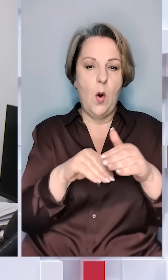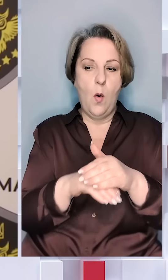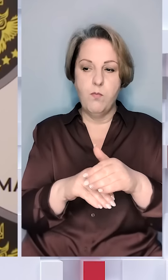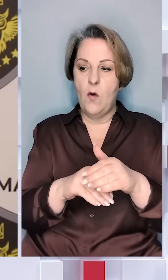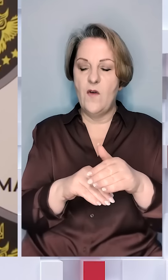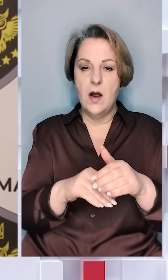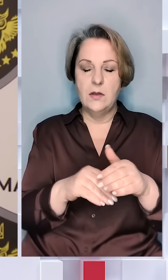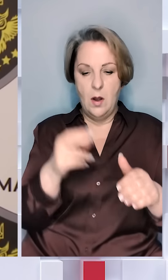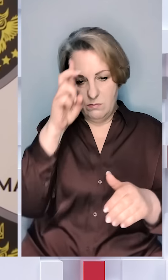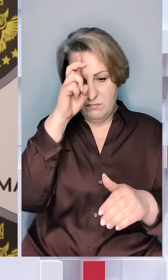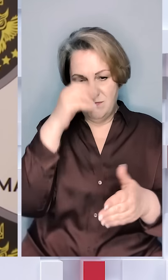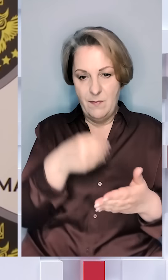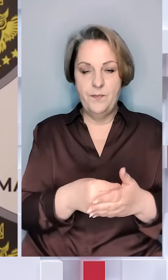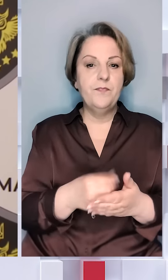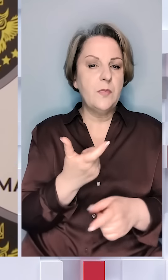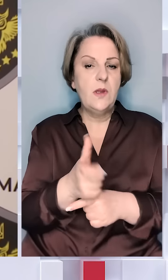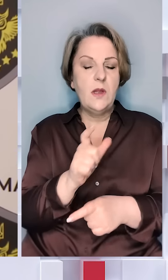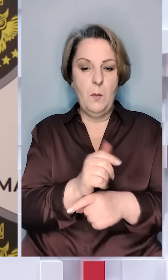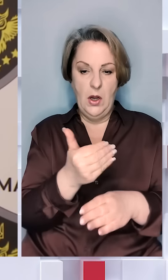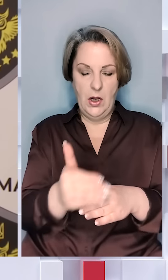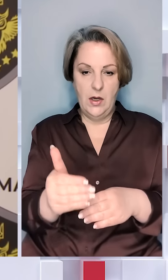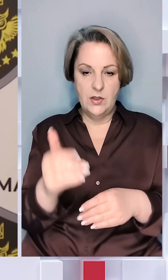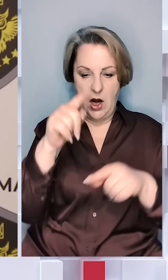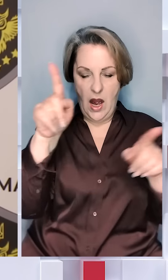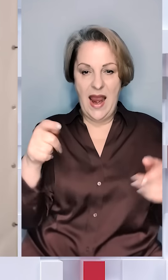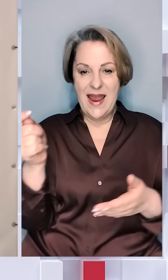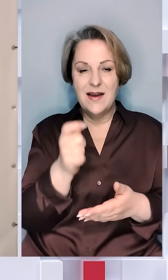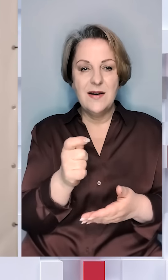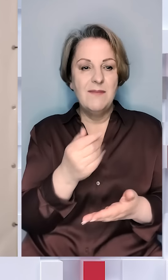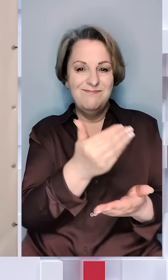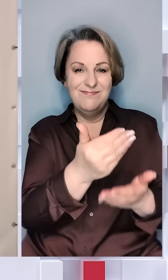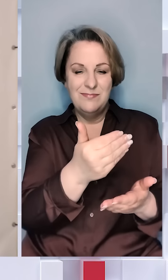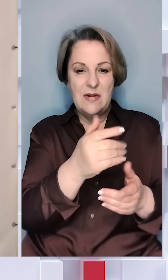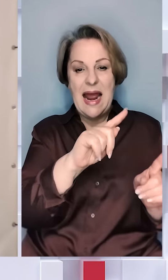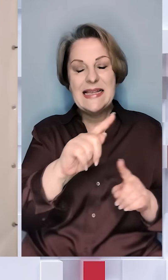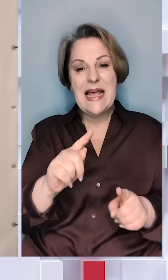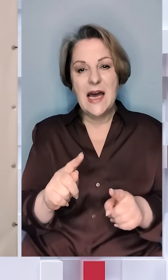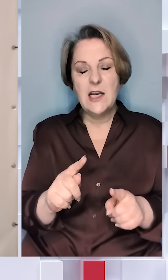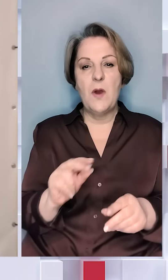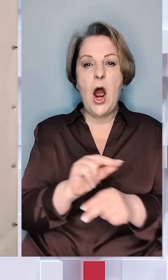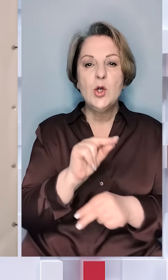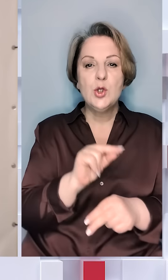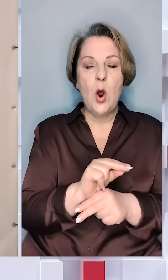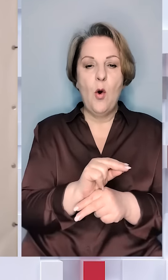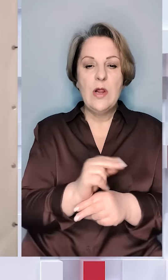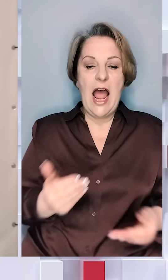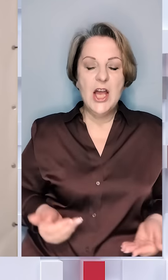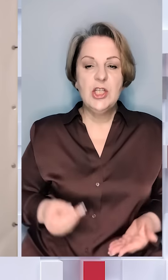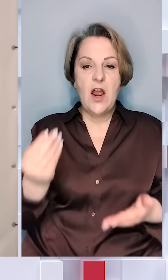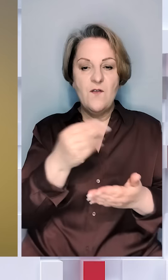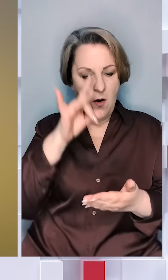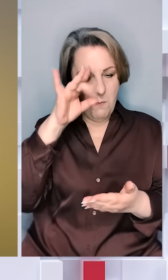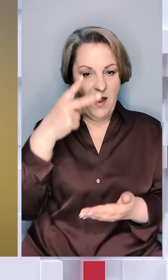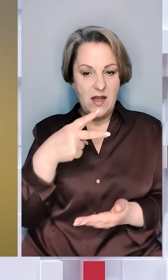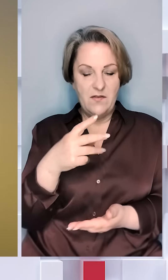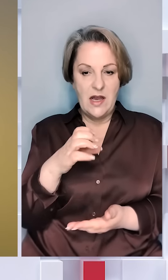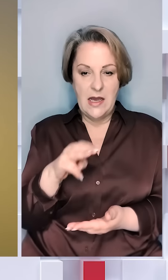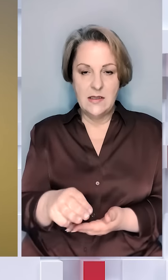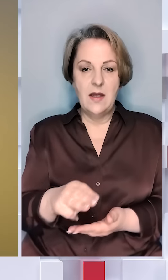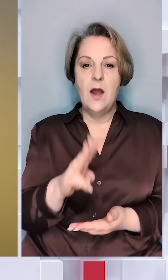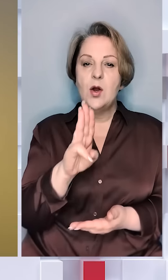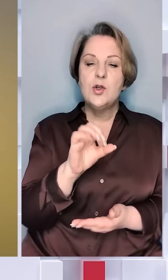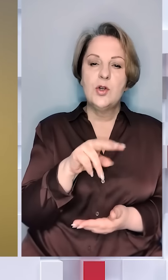бюджет. Левову частку цих картин складають Закарпатська школа живопису, видатна 20-го сторіччя, такими,